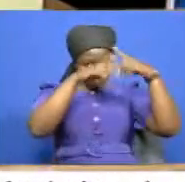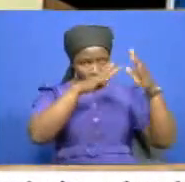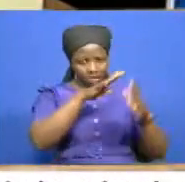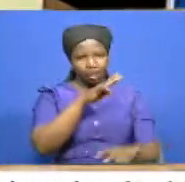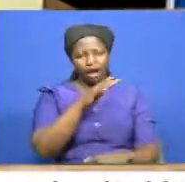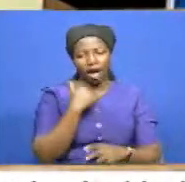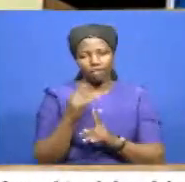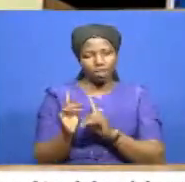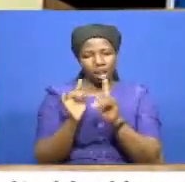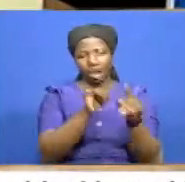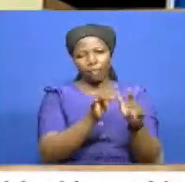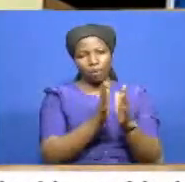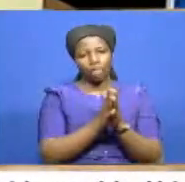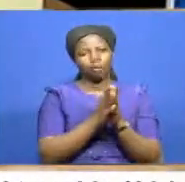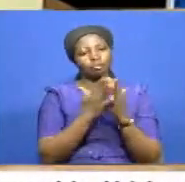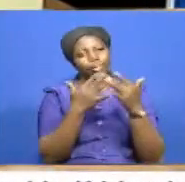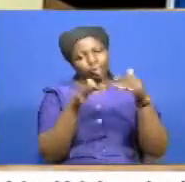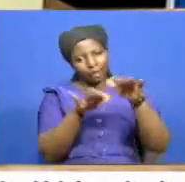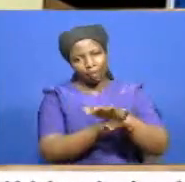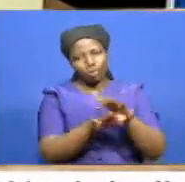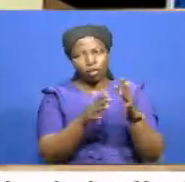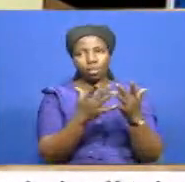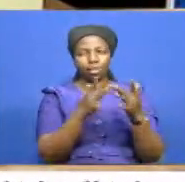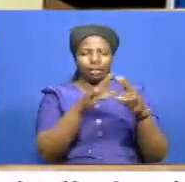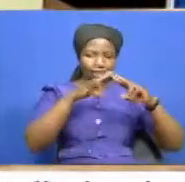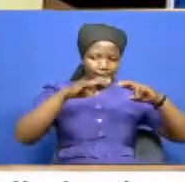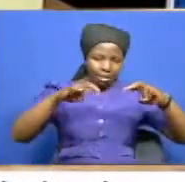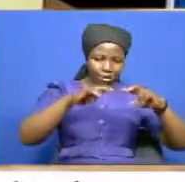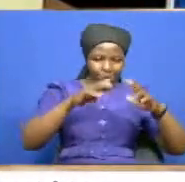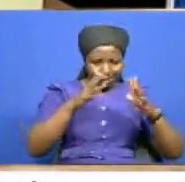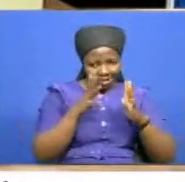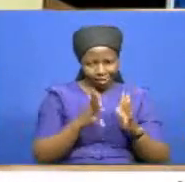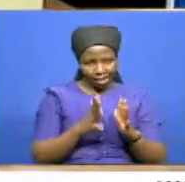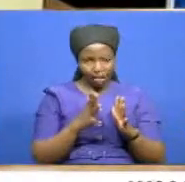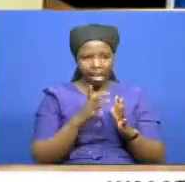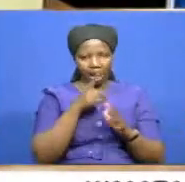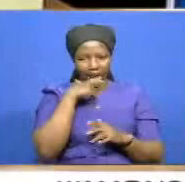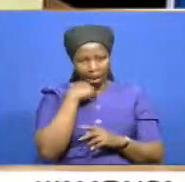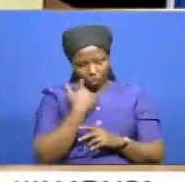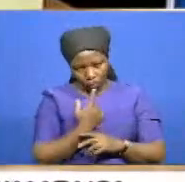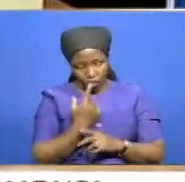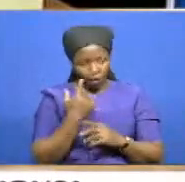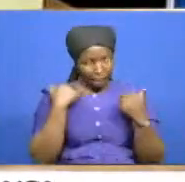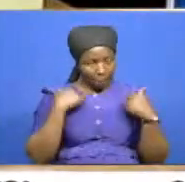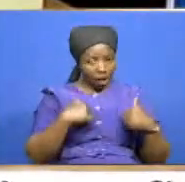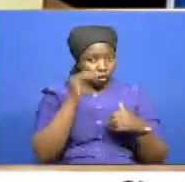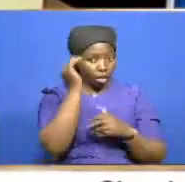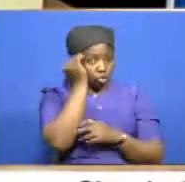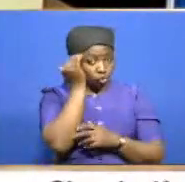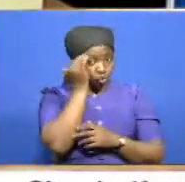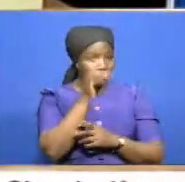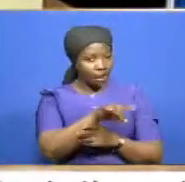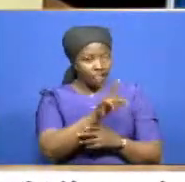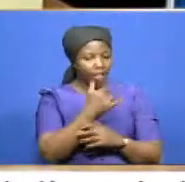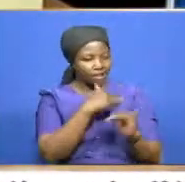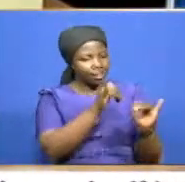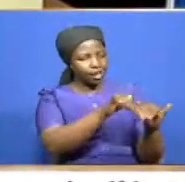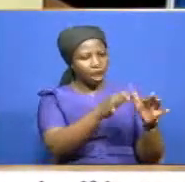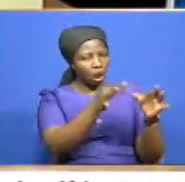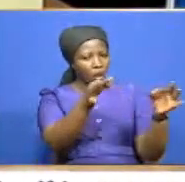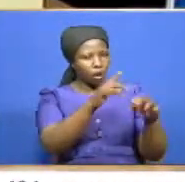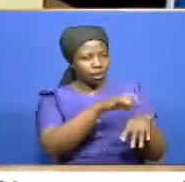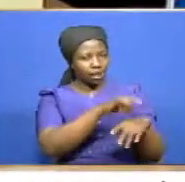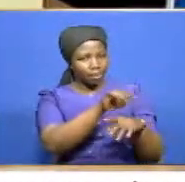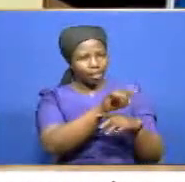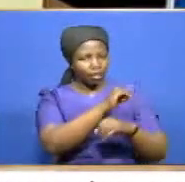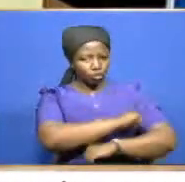naibu mkurugenzi wa masuala ya utafiti Paul Mudhama, ambaye labda naye na imani yeye amekaa kwa muda katika chuo kile, atakuwa anatuambia